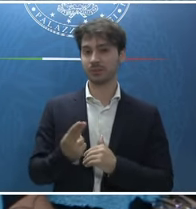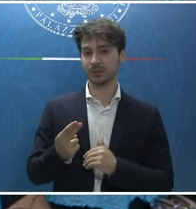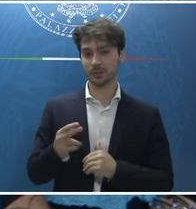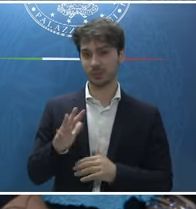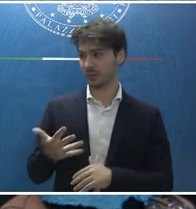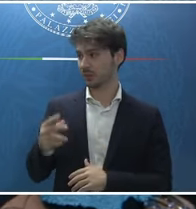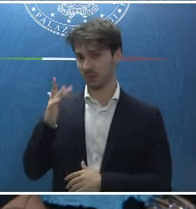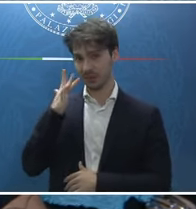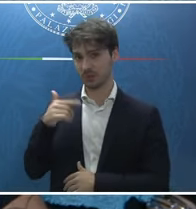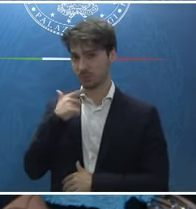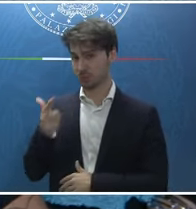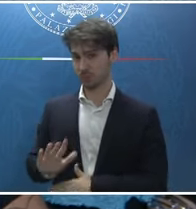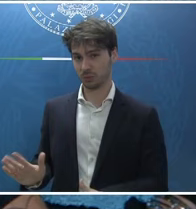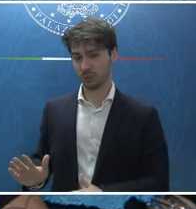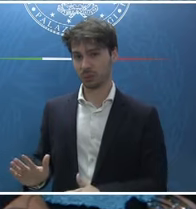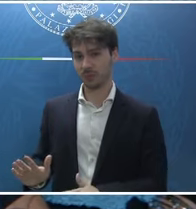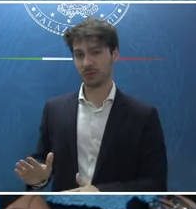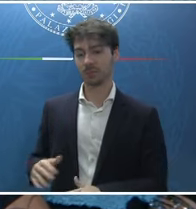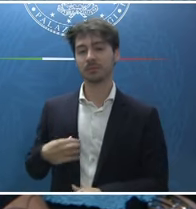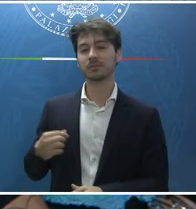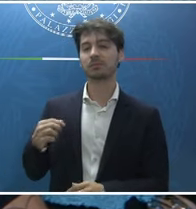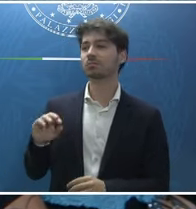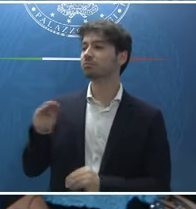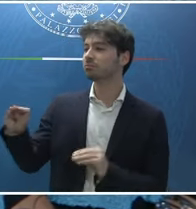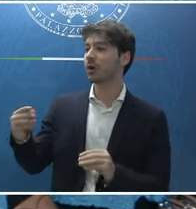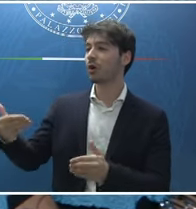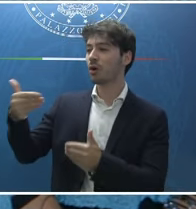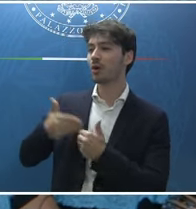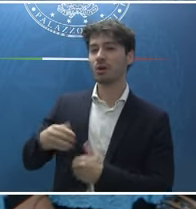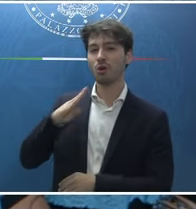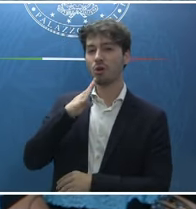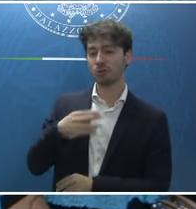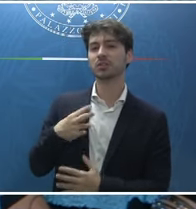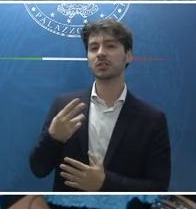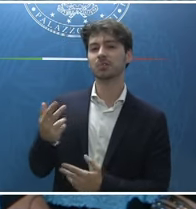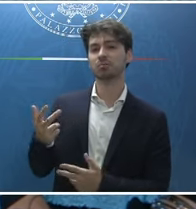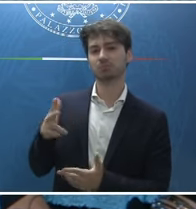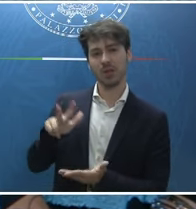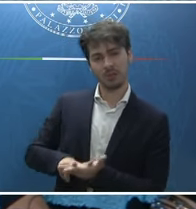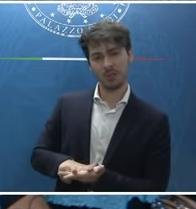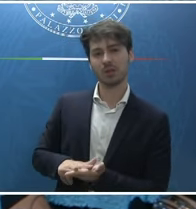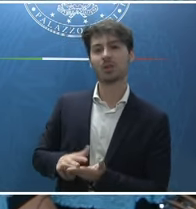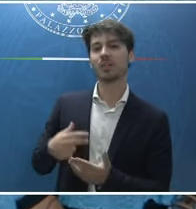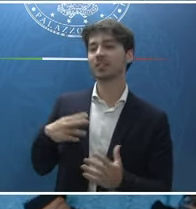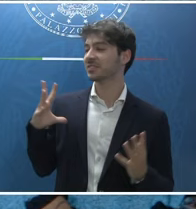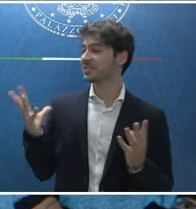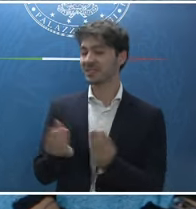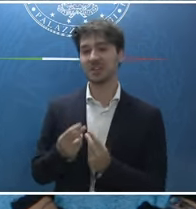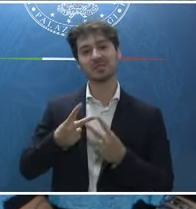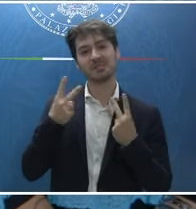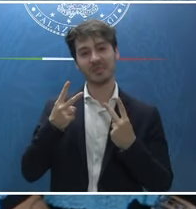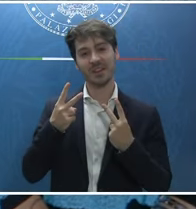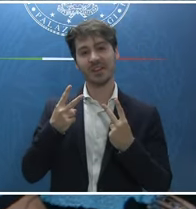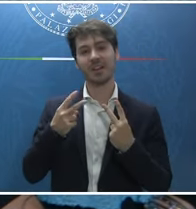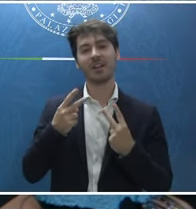Così ho iniziato a seguire consigli, ad aprirmi, a ritrovare il piacere di stare con gli altri. E ho capito quanto è